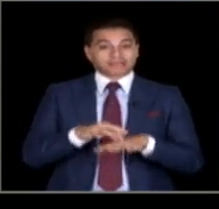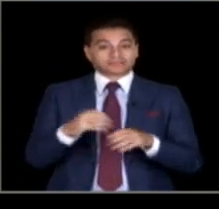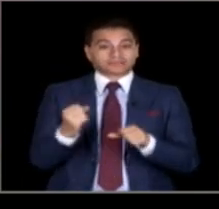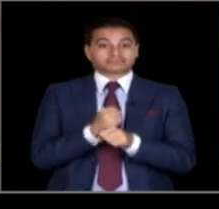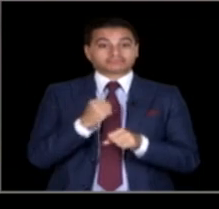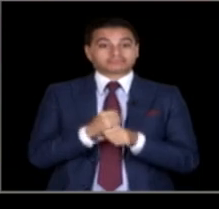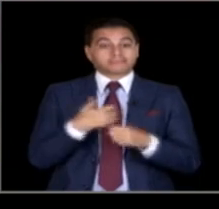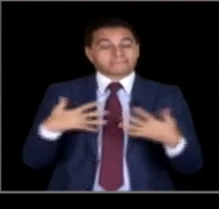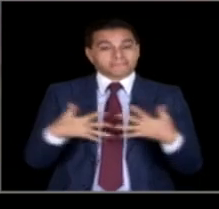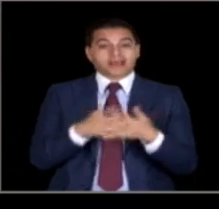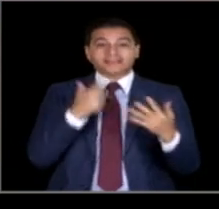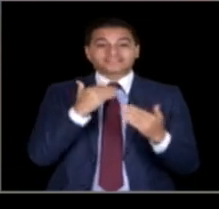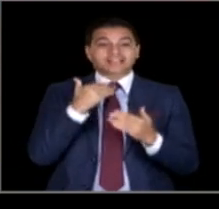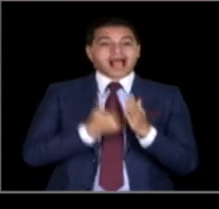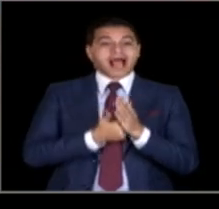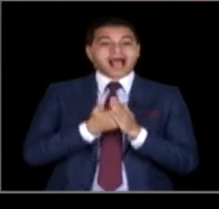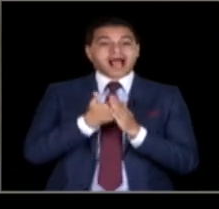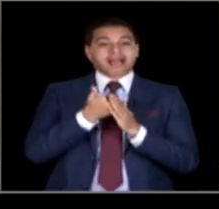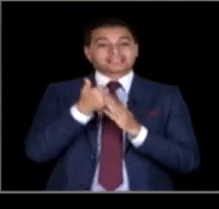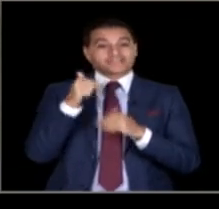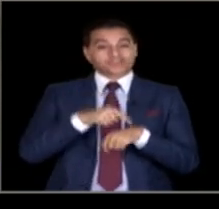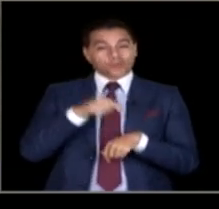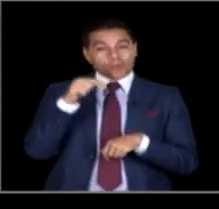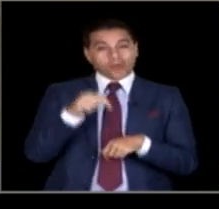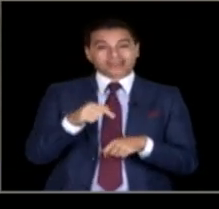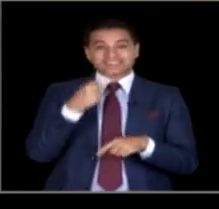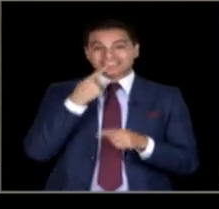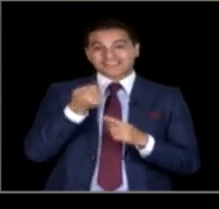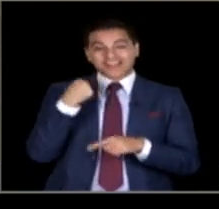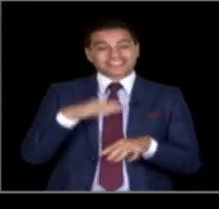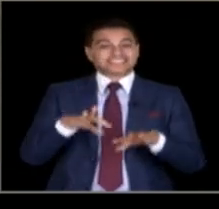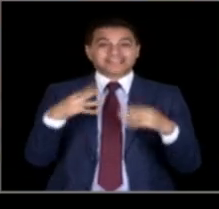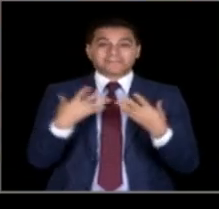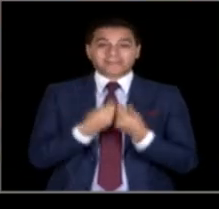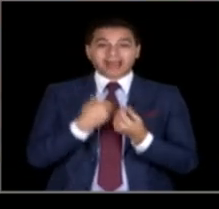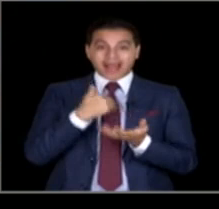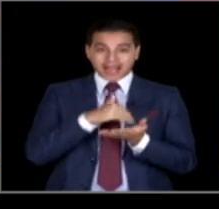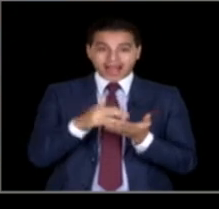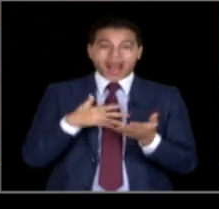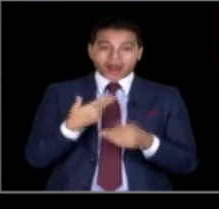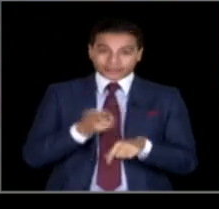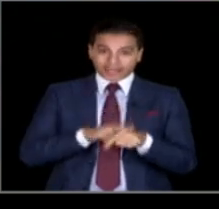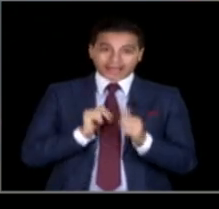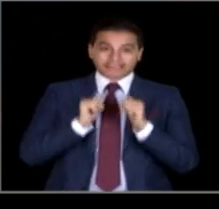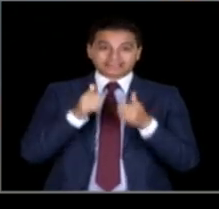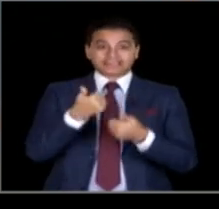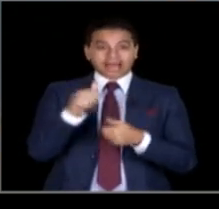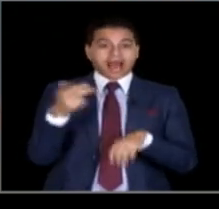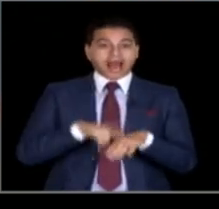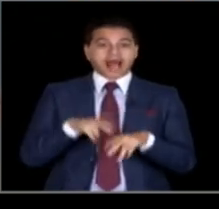أحسن كمان من السيزون اللي فات. جيت وحبيت أشارك في الموسم الثاني من قدرون